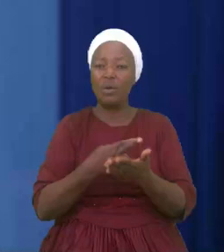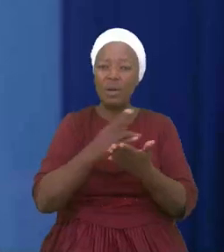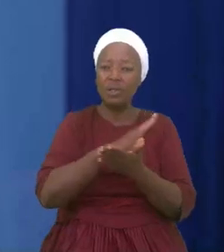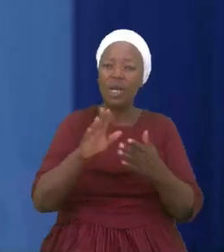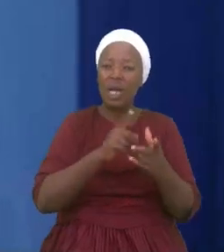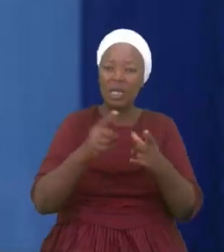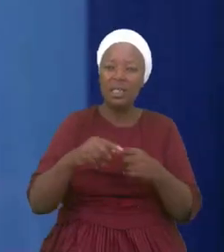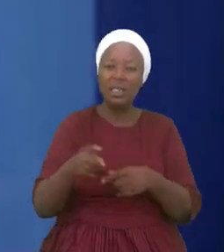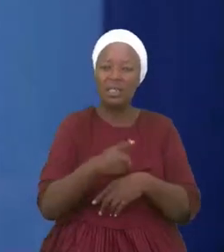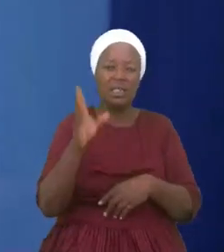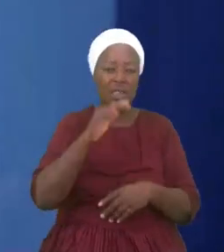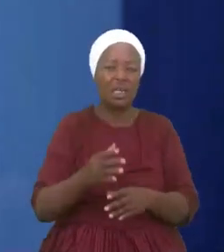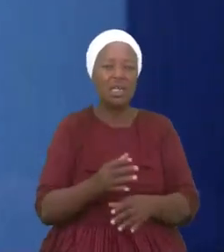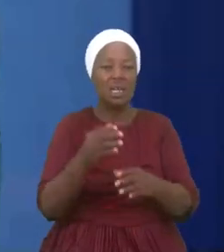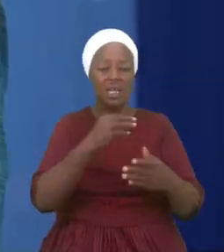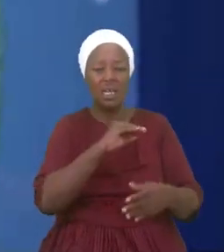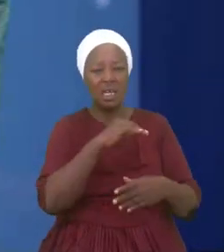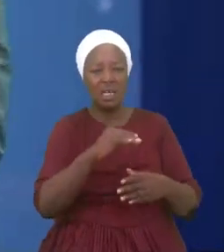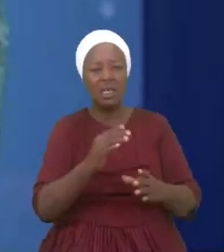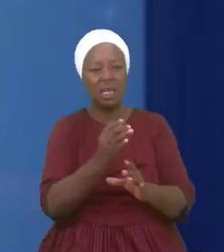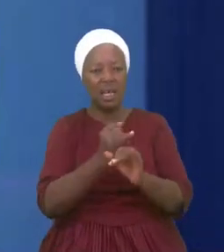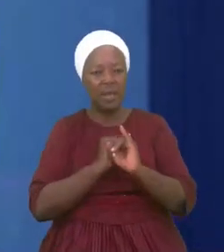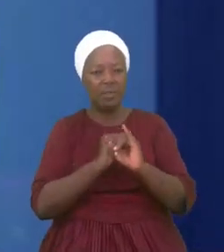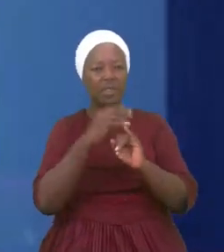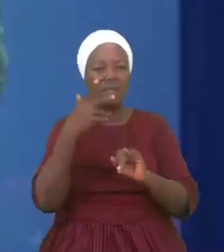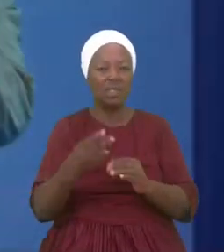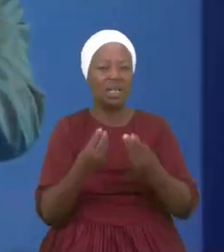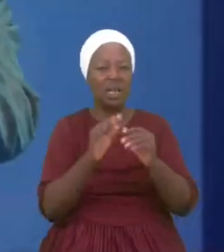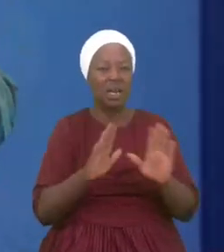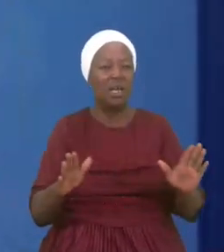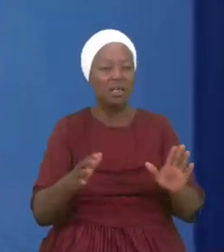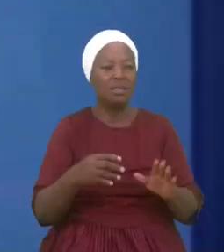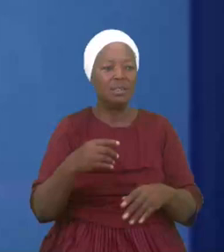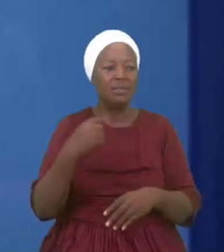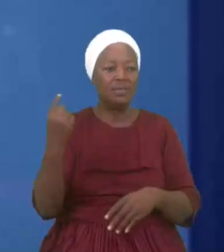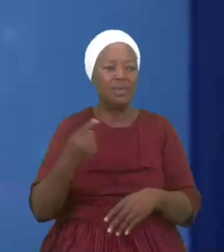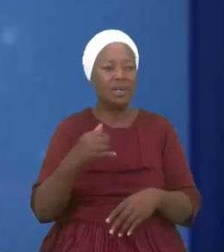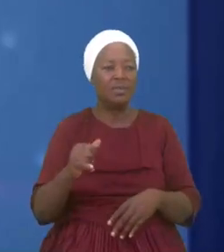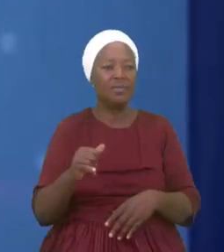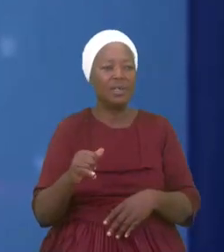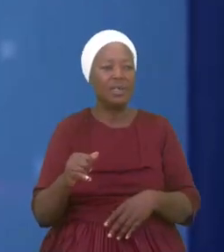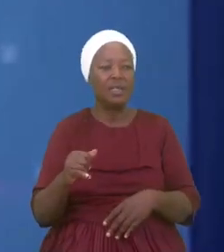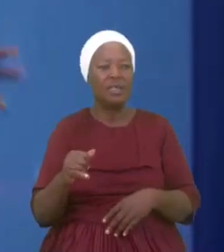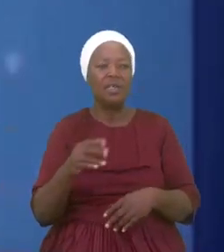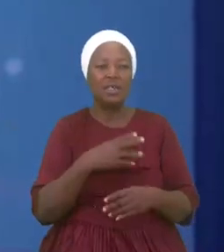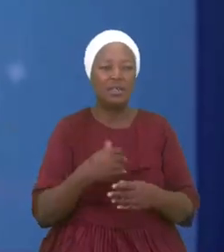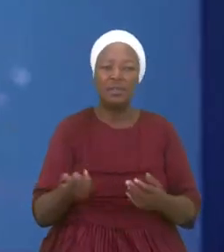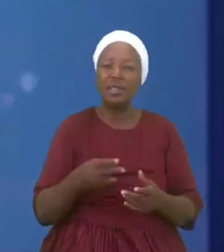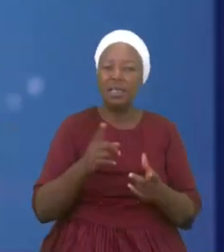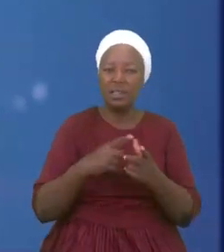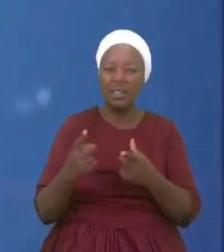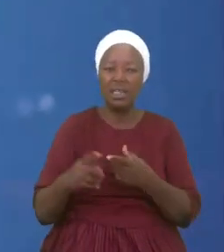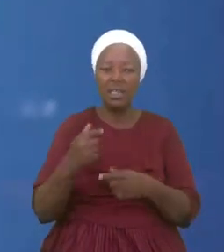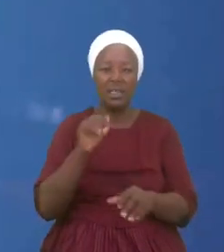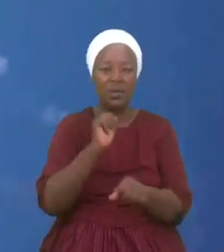va ôter et ta vie il va ôter tes péchés Dieu va te voir juste il posséderont à toujours le pays